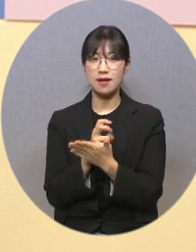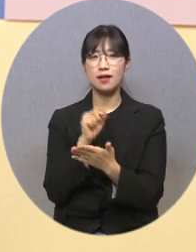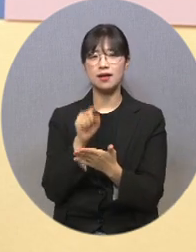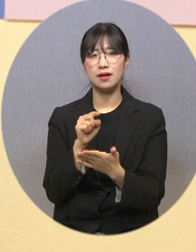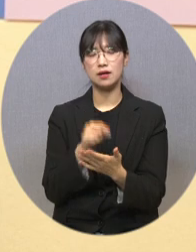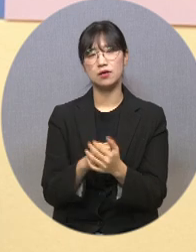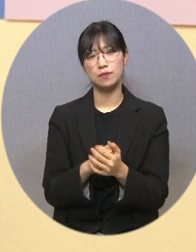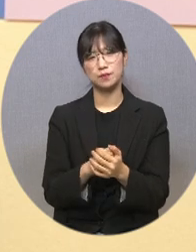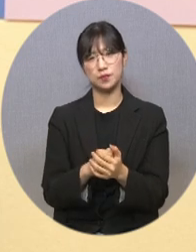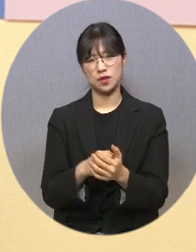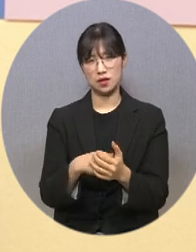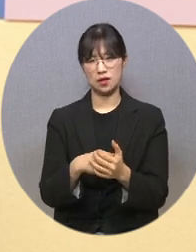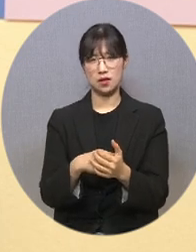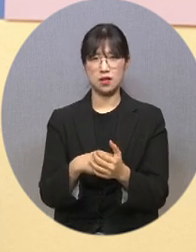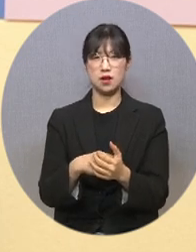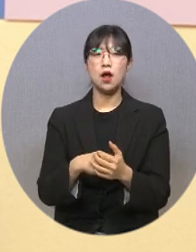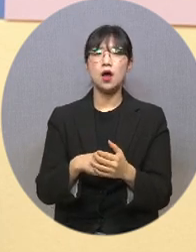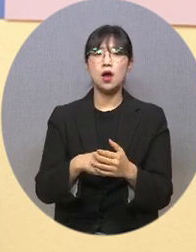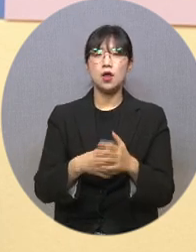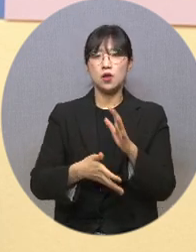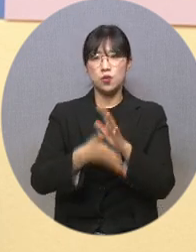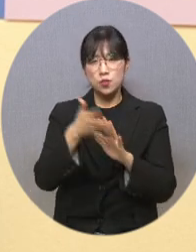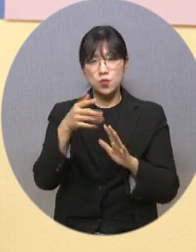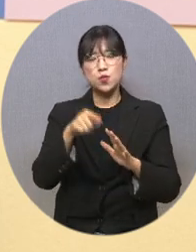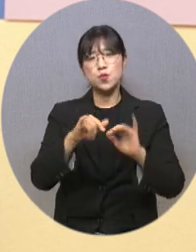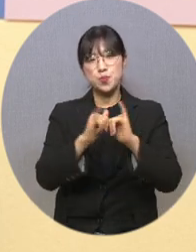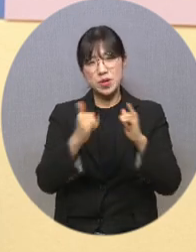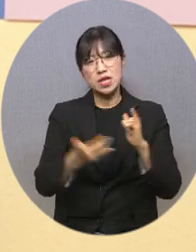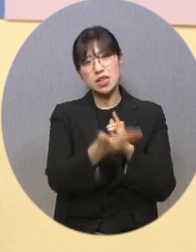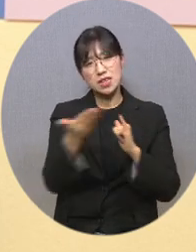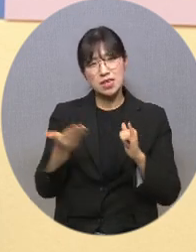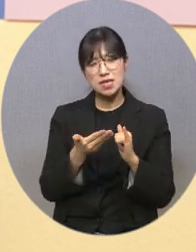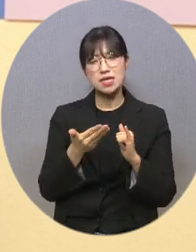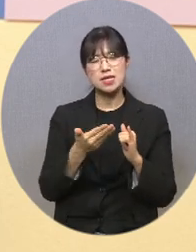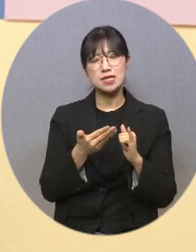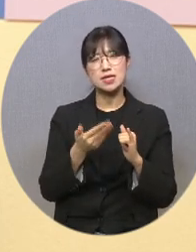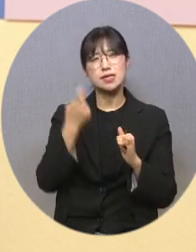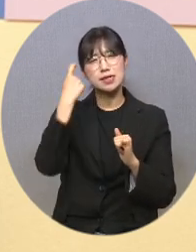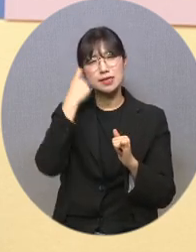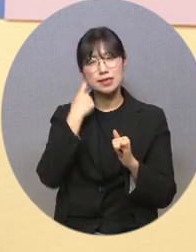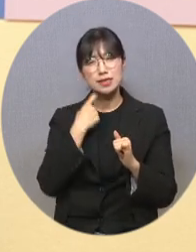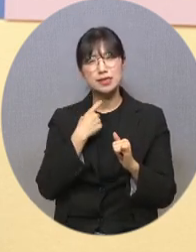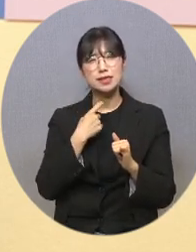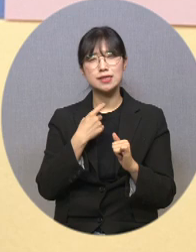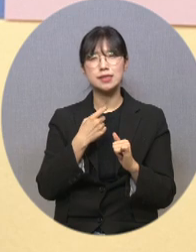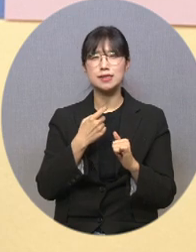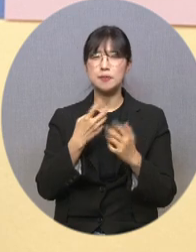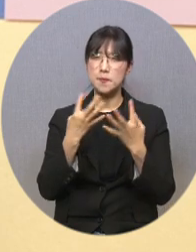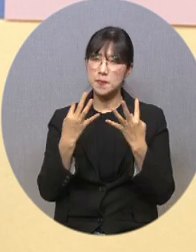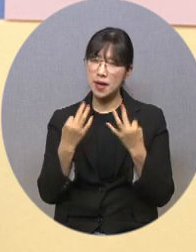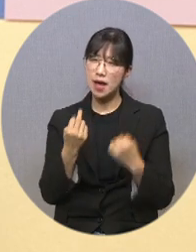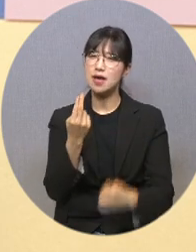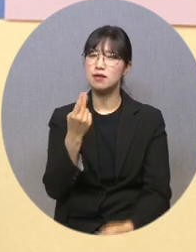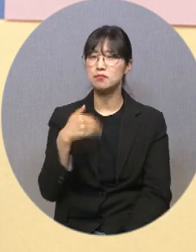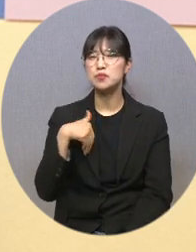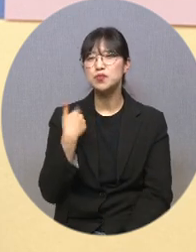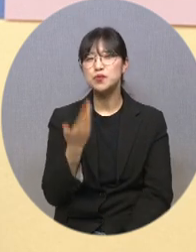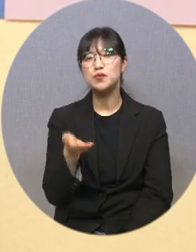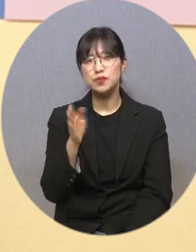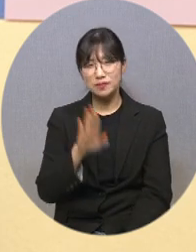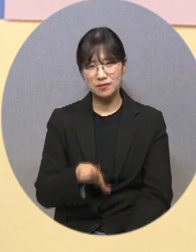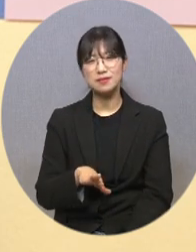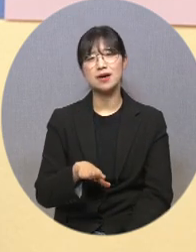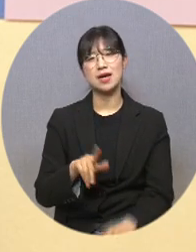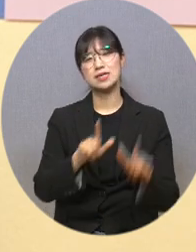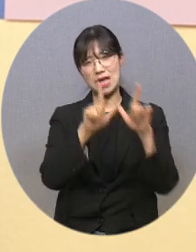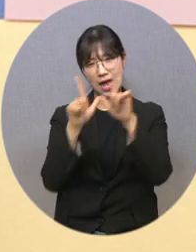얼마나 도민들이 피부에 와닿지는 제가 와닿는지는 모르겠습니다만은 제 나름대로 어떤 도민들의